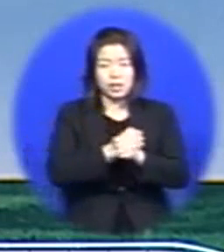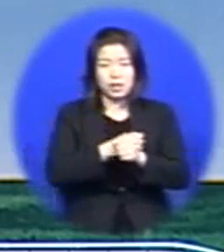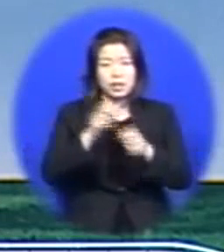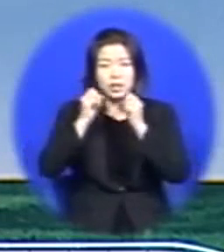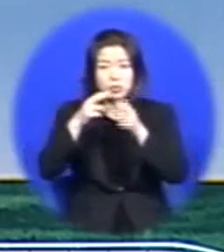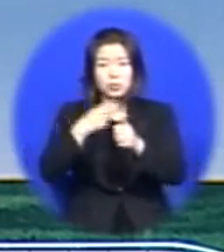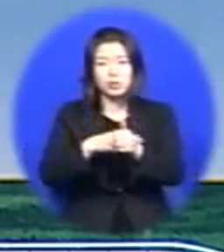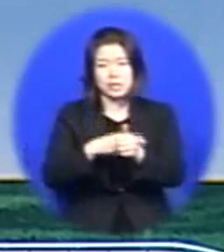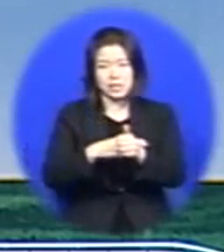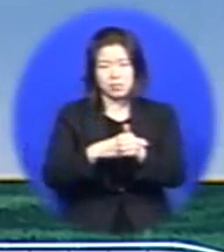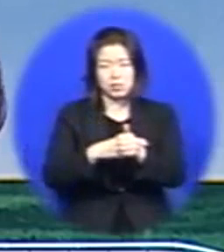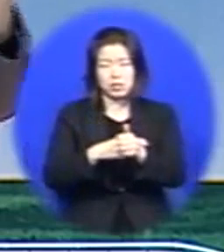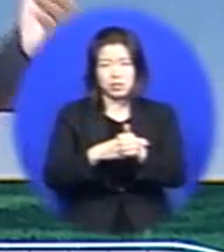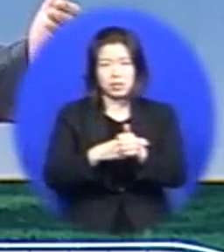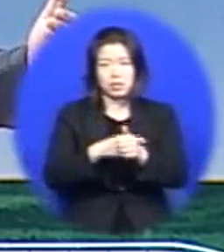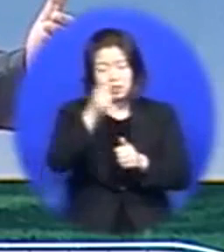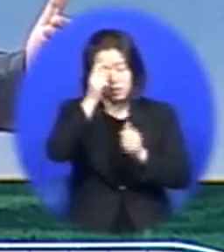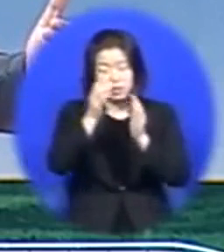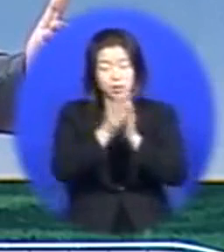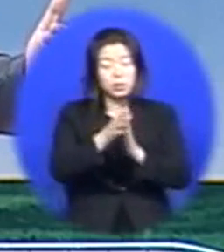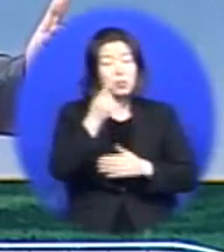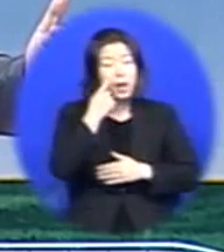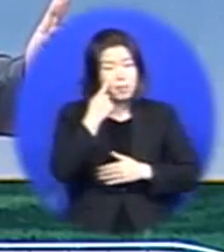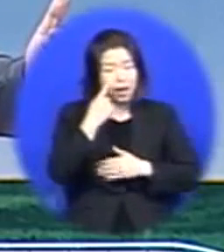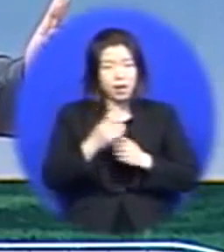선교사님이 기도를 해보라.